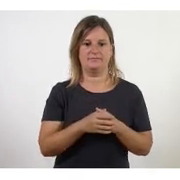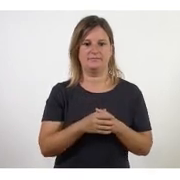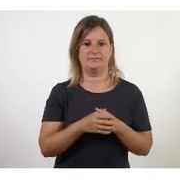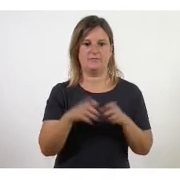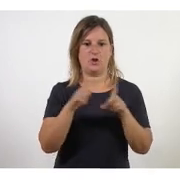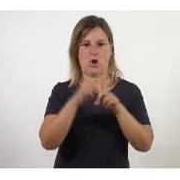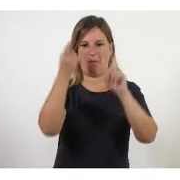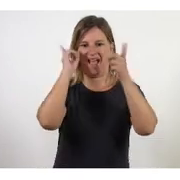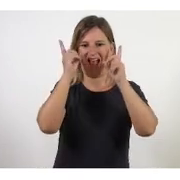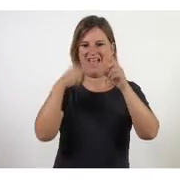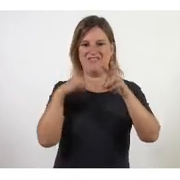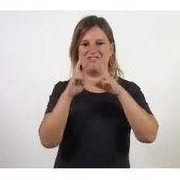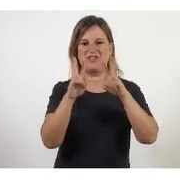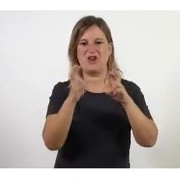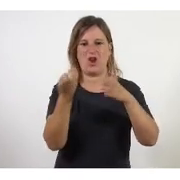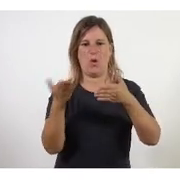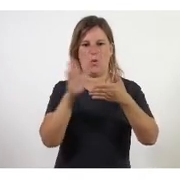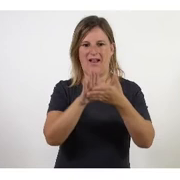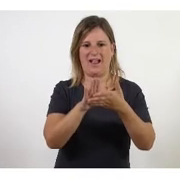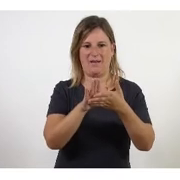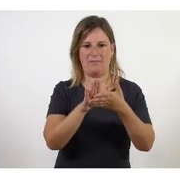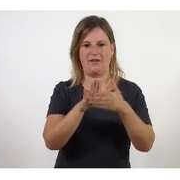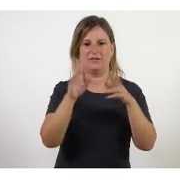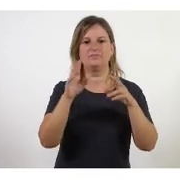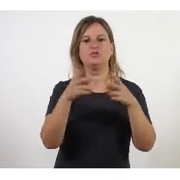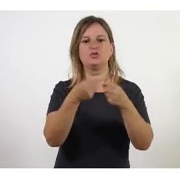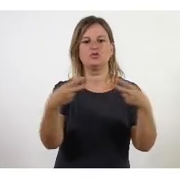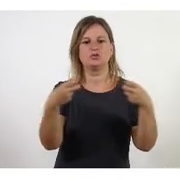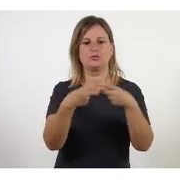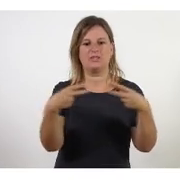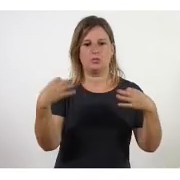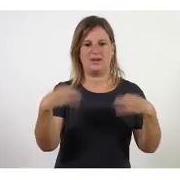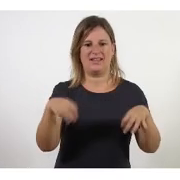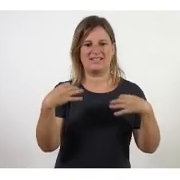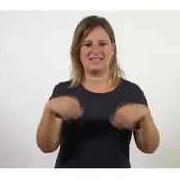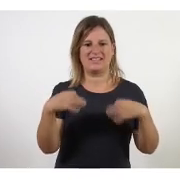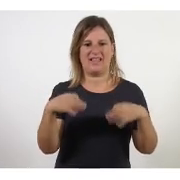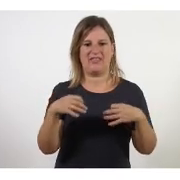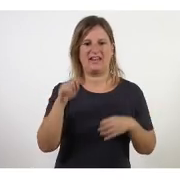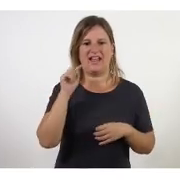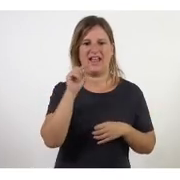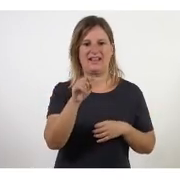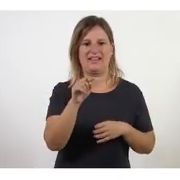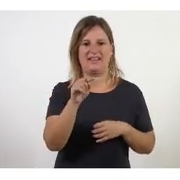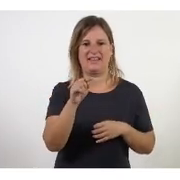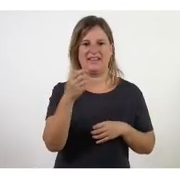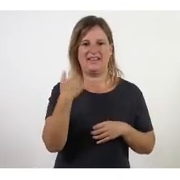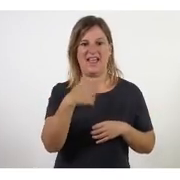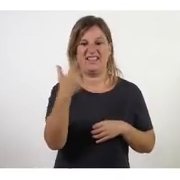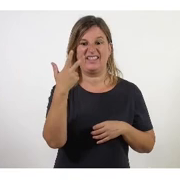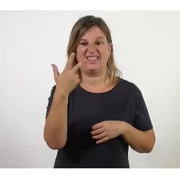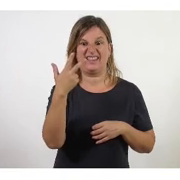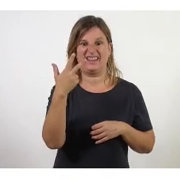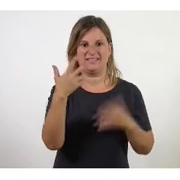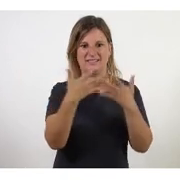crear una nova capa. Li direm subtítol estàndard. I en aquí ja tenim tres capes de text.